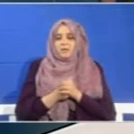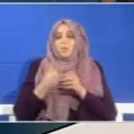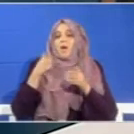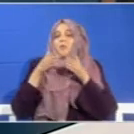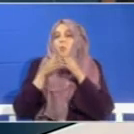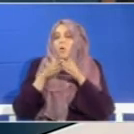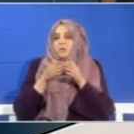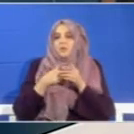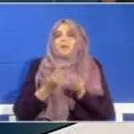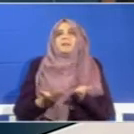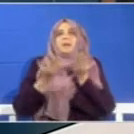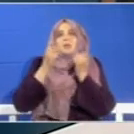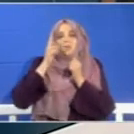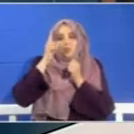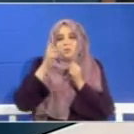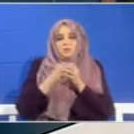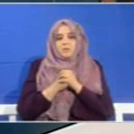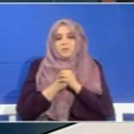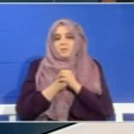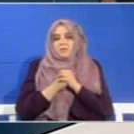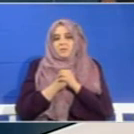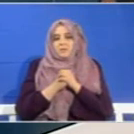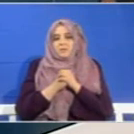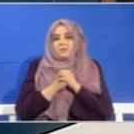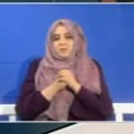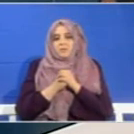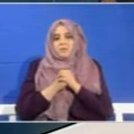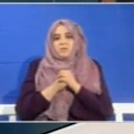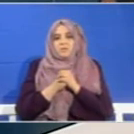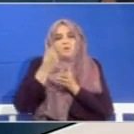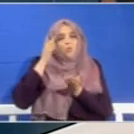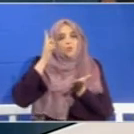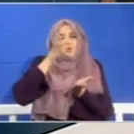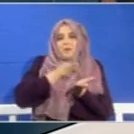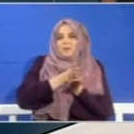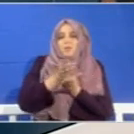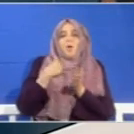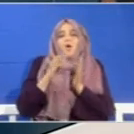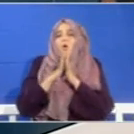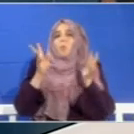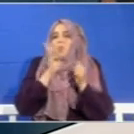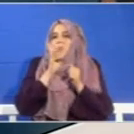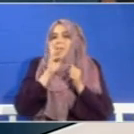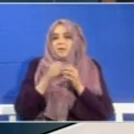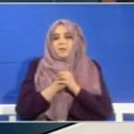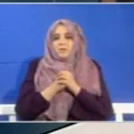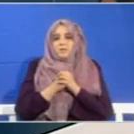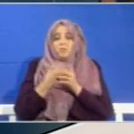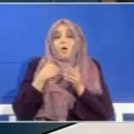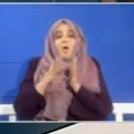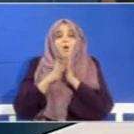لفضيلة الشيخ يدعي لي الله، يدعي لي الله، يدعي لي الله، يهديها ويبعدها عليا. راهي دارت لي مشاكل كبار، انا عندي محل كبير